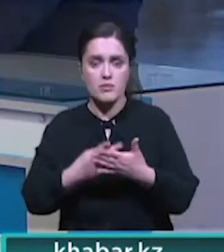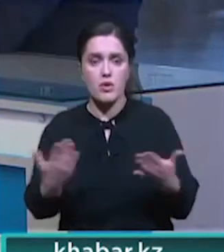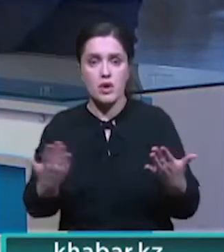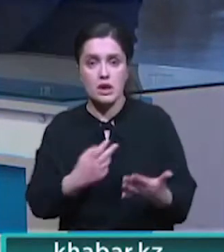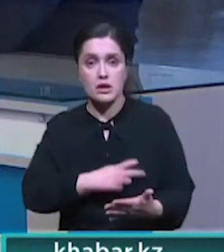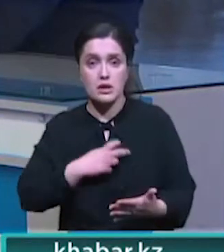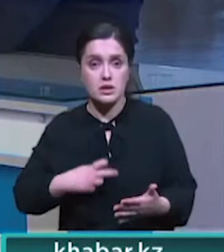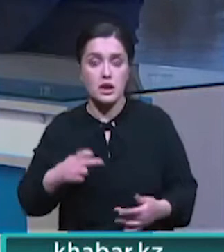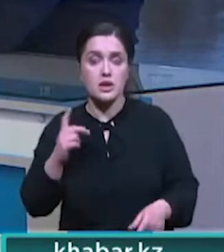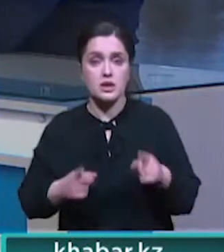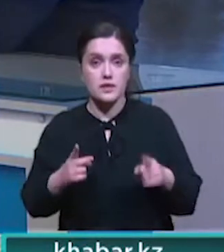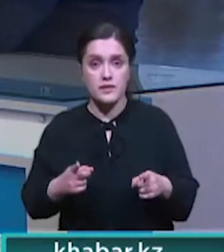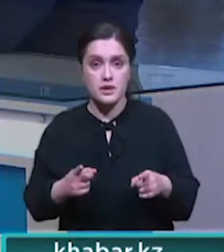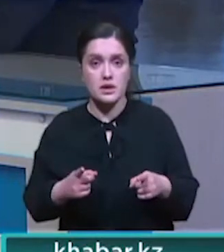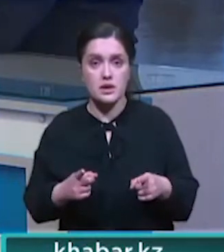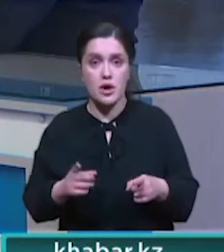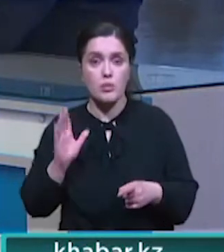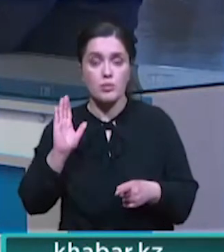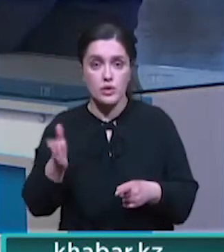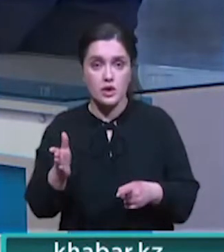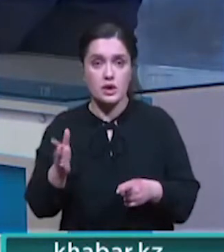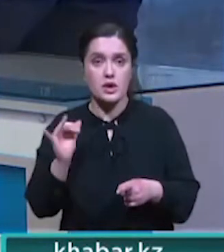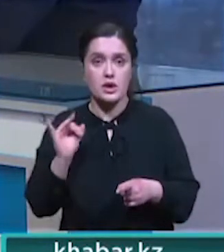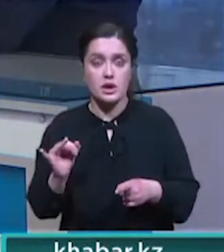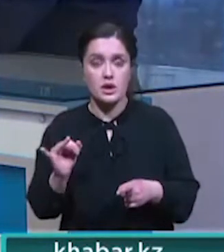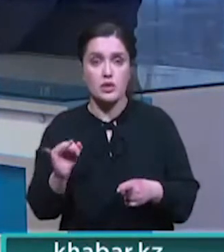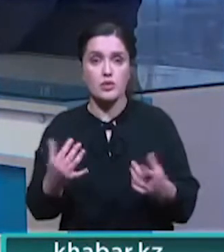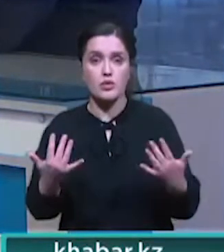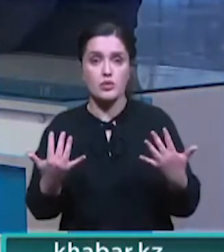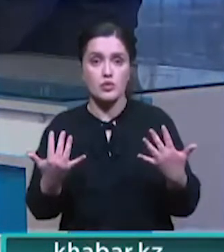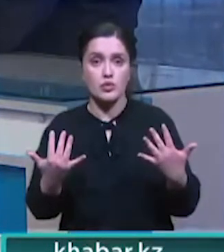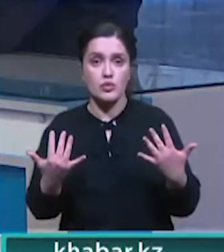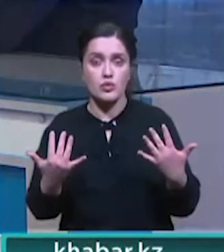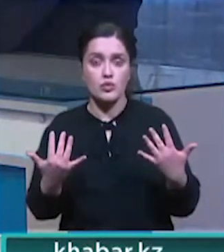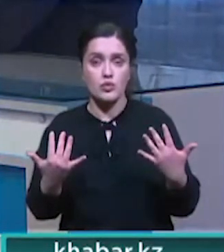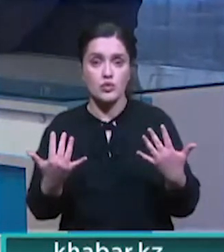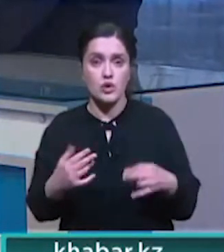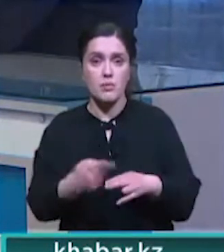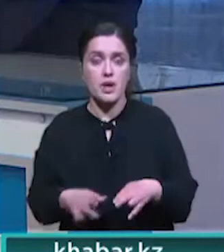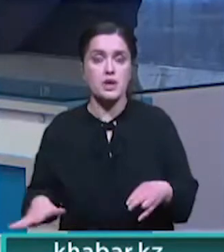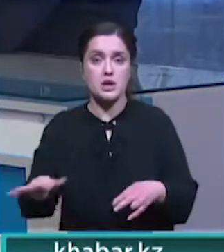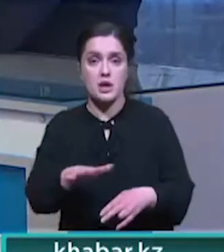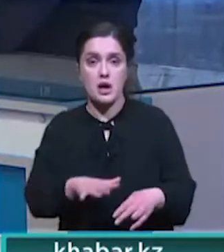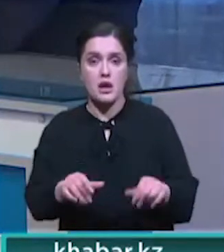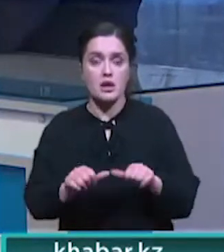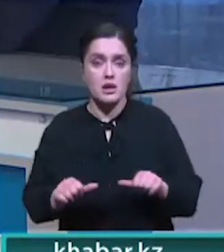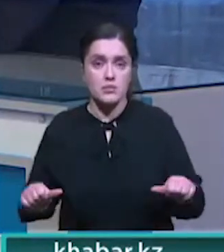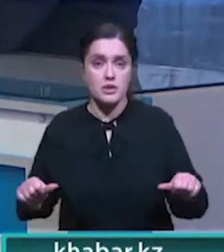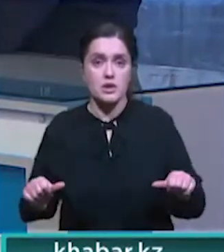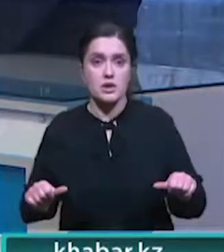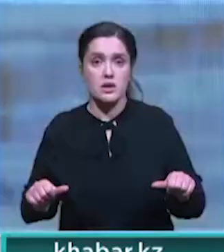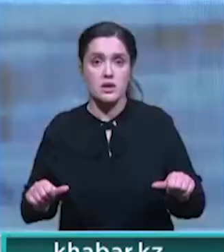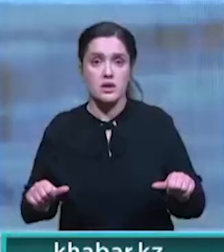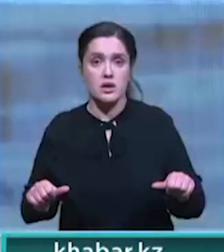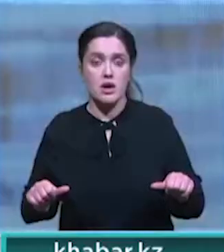риски действительно будут. И, соответственно, уже в рамках территориальной комиссии по чрезвычайным ситуациям,